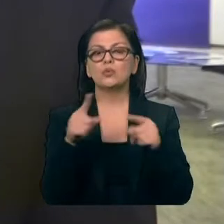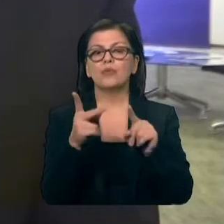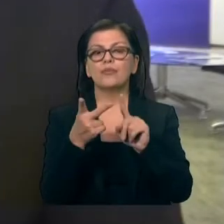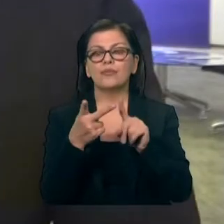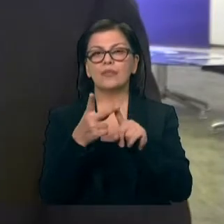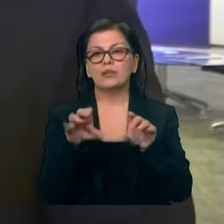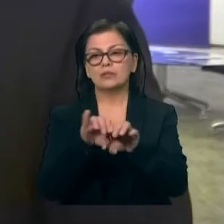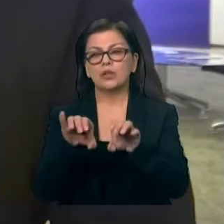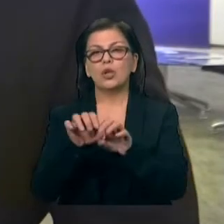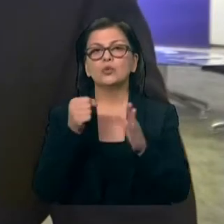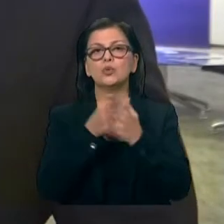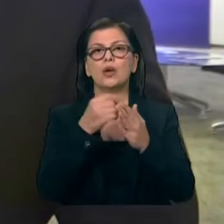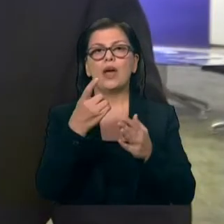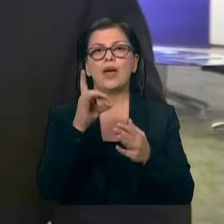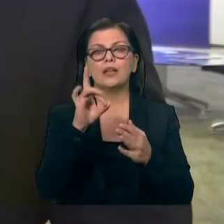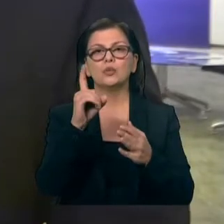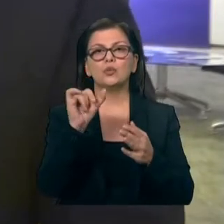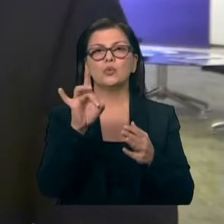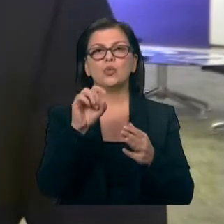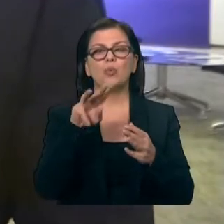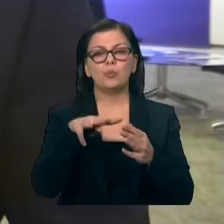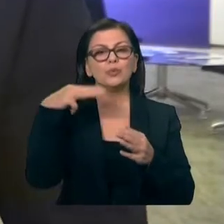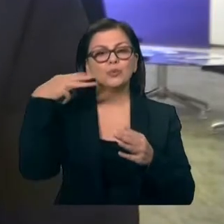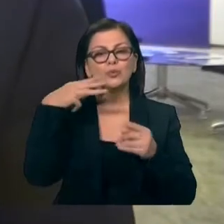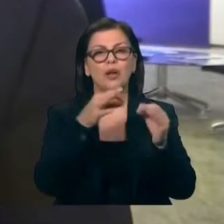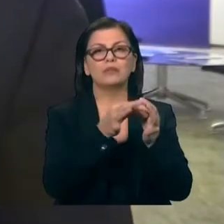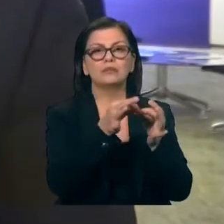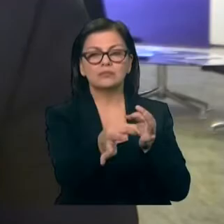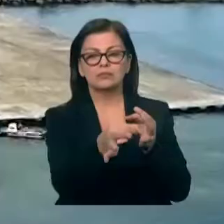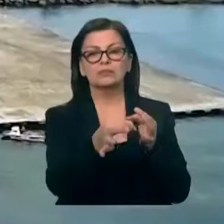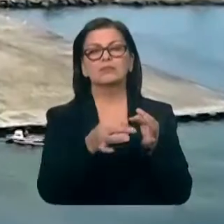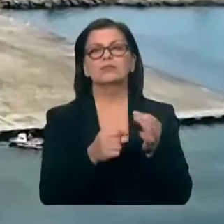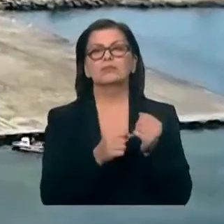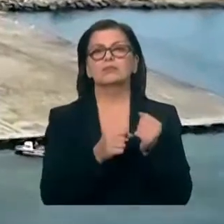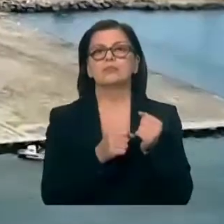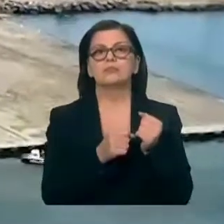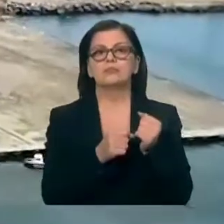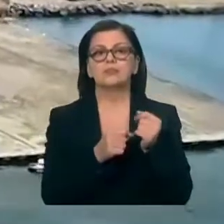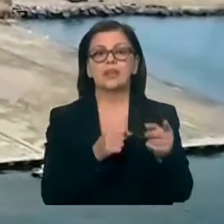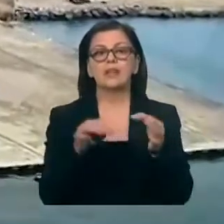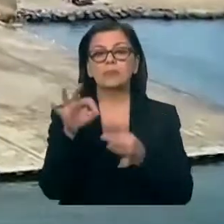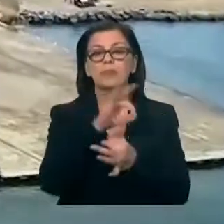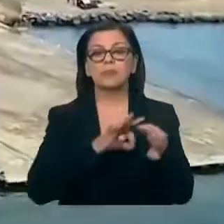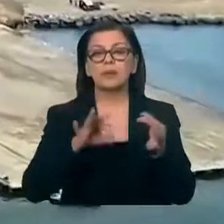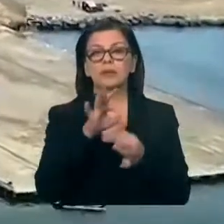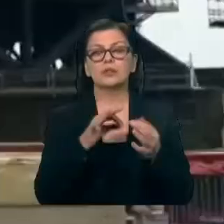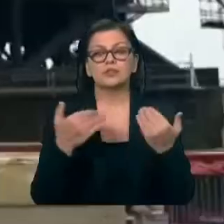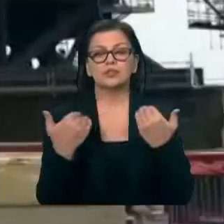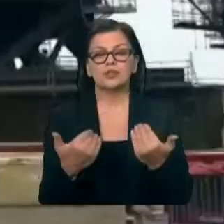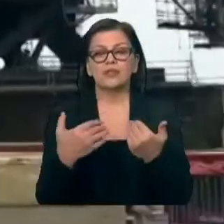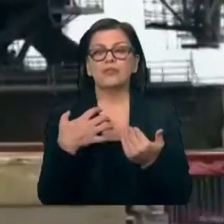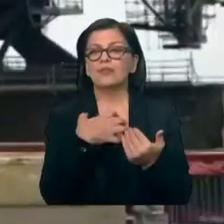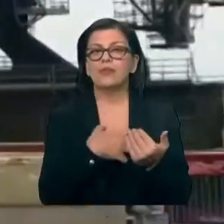yəni Ərzuruma qədər olan xətt. Onunla da Türkiyə əlavə qaz həcmləri nəql olunur. Bu layihə üzərində hazırda